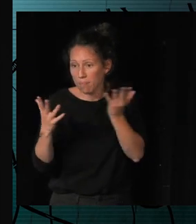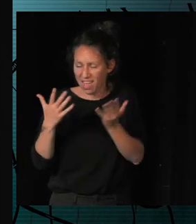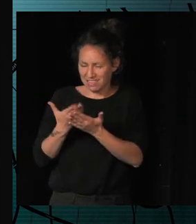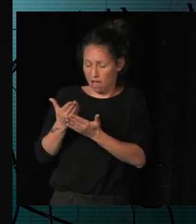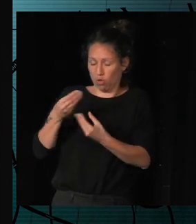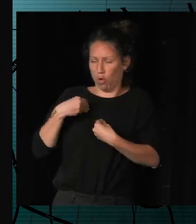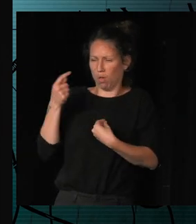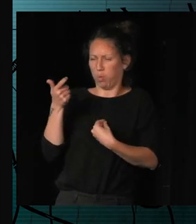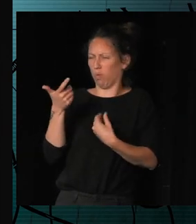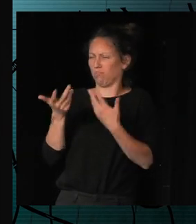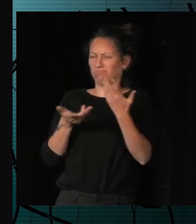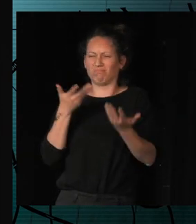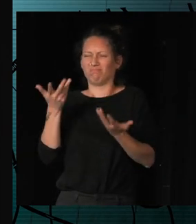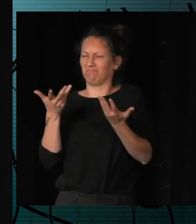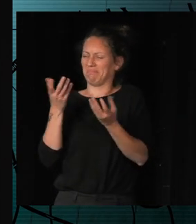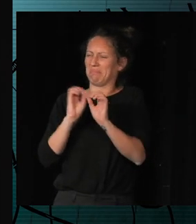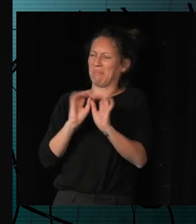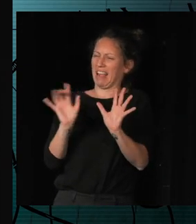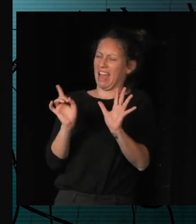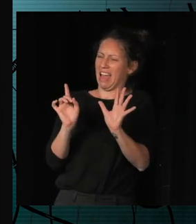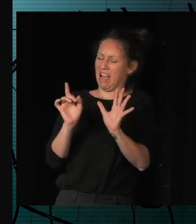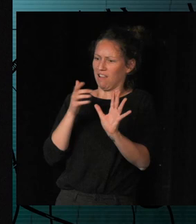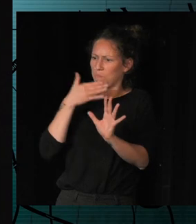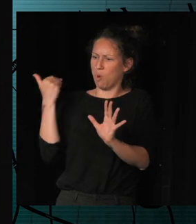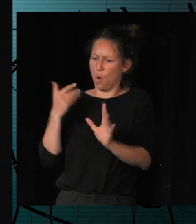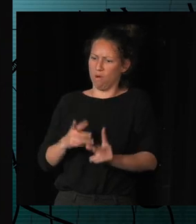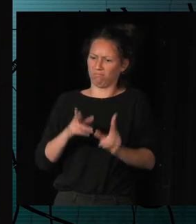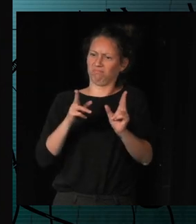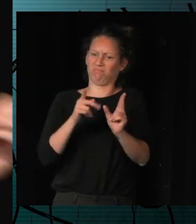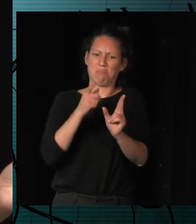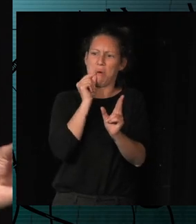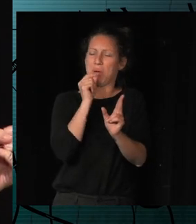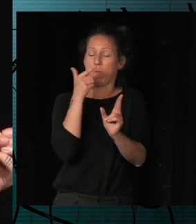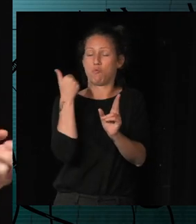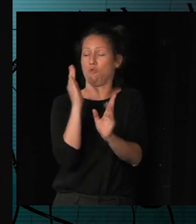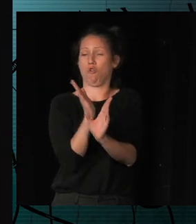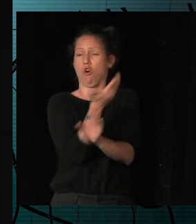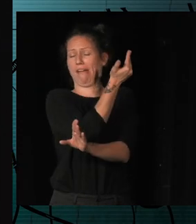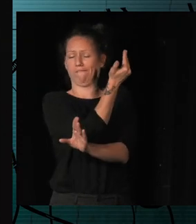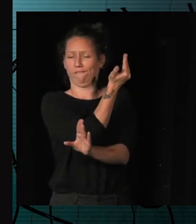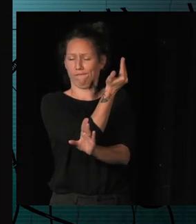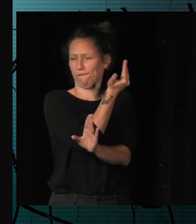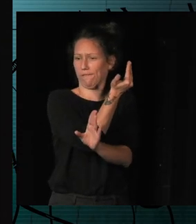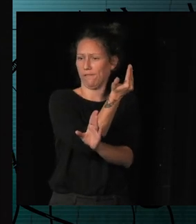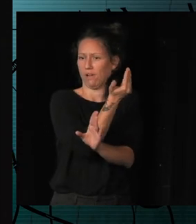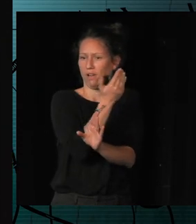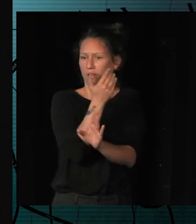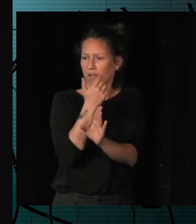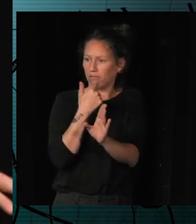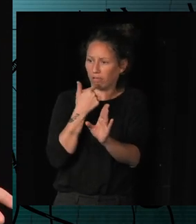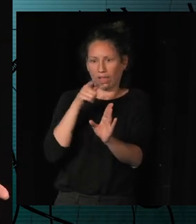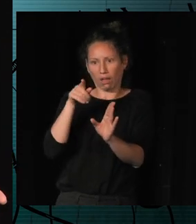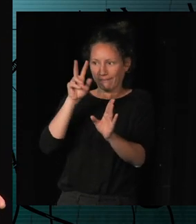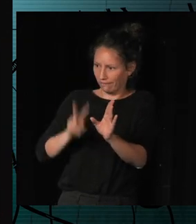perd où je me dis soit justement tu vires le père de l'histoire et tu me fais vraiment qui tu as passé 2h 7 là-dessus tu me fais